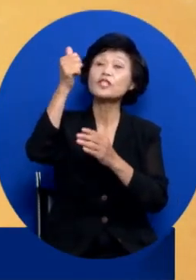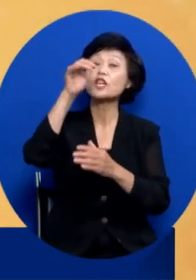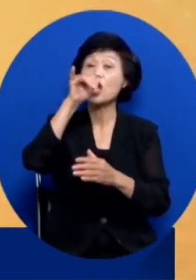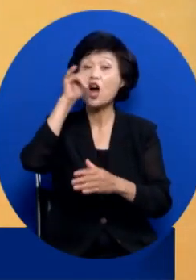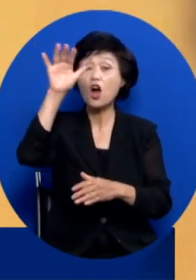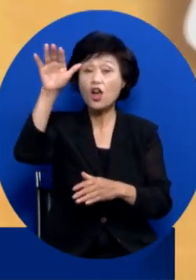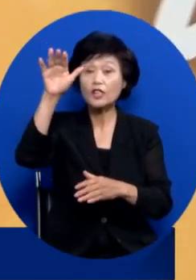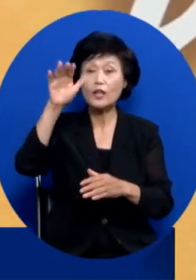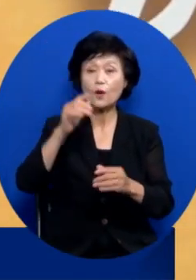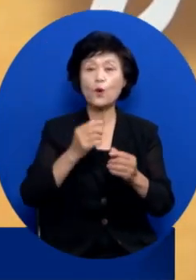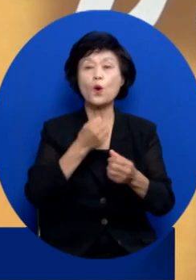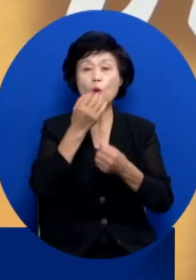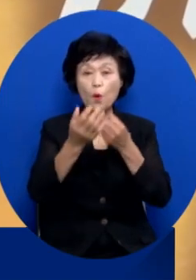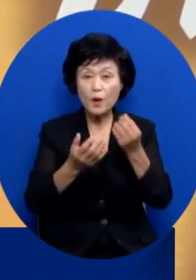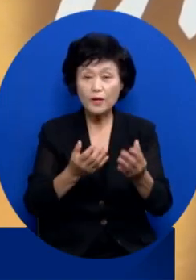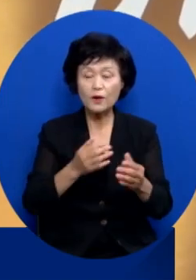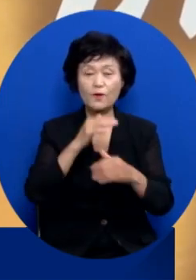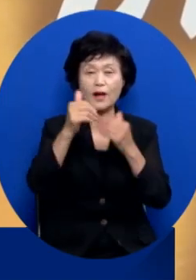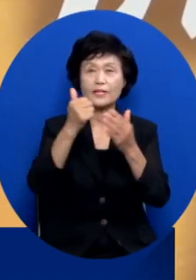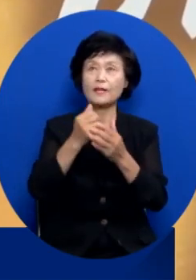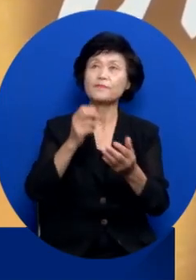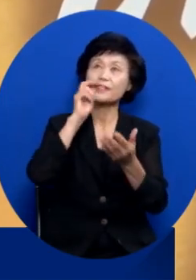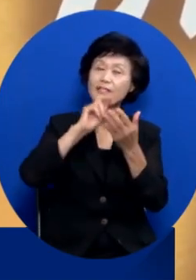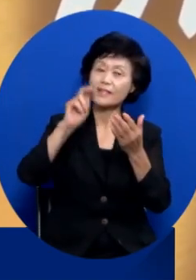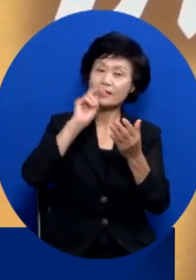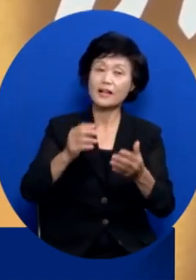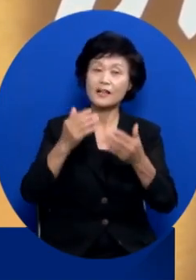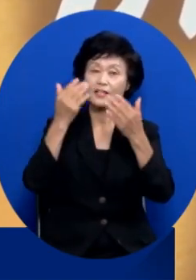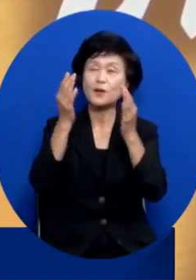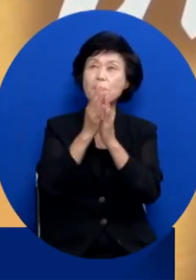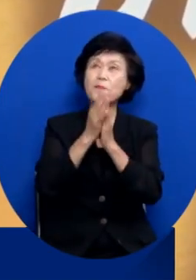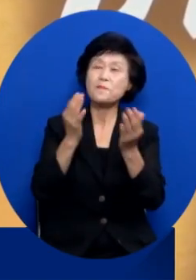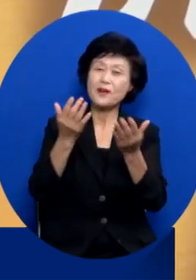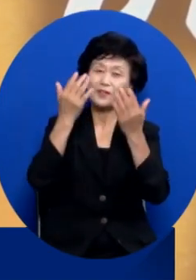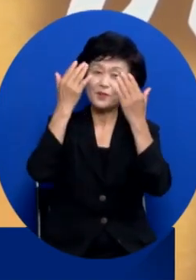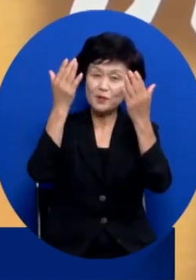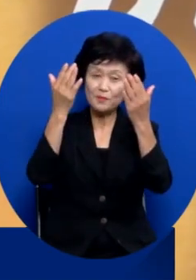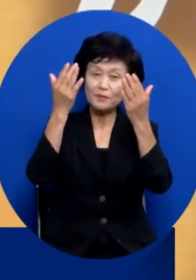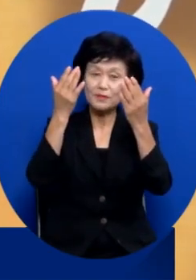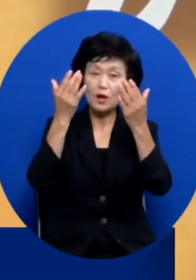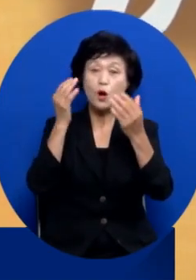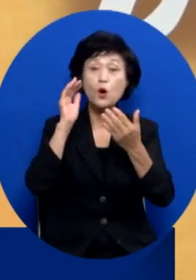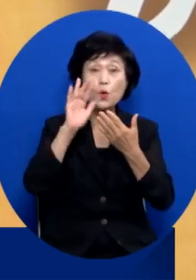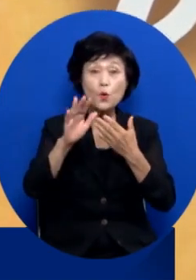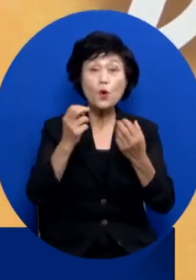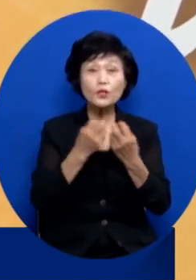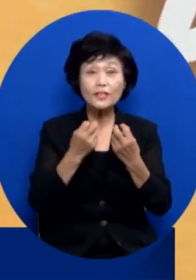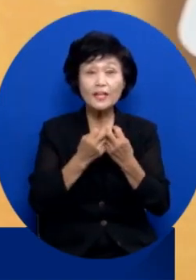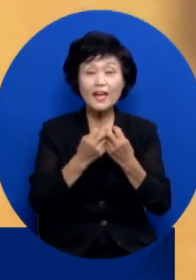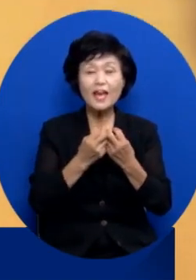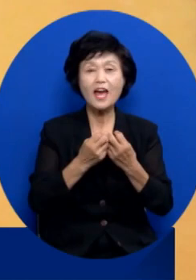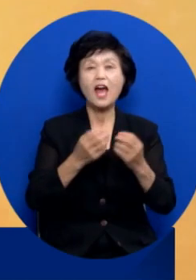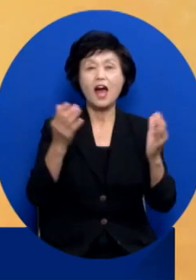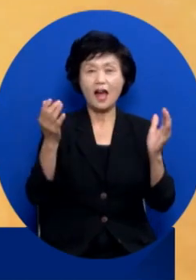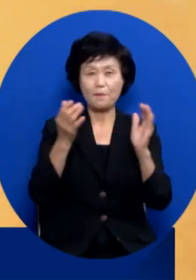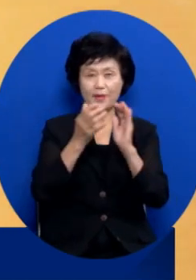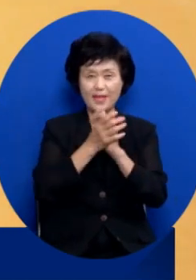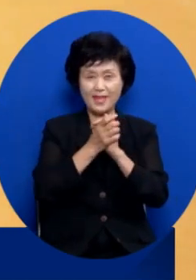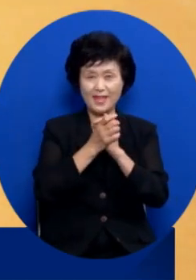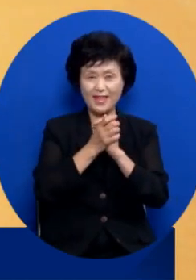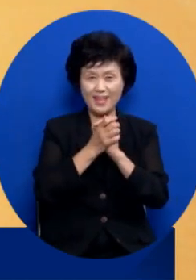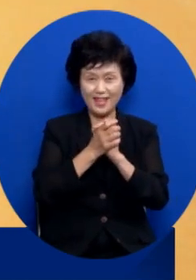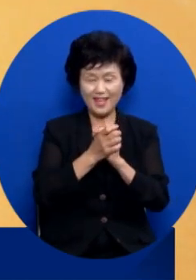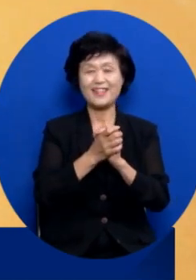하고 하나님께 노래를 하고 하나님께 박수를 쳐야 합니다. 그리고 나서 어떻게 해야 되느냐? 아멘을